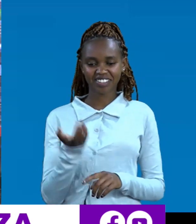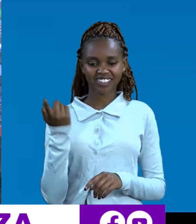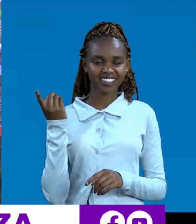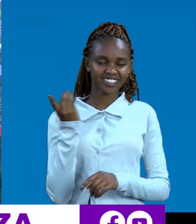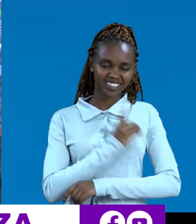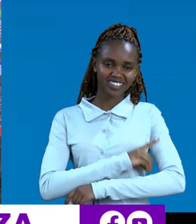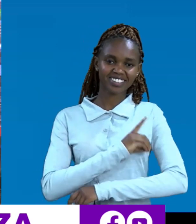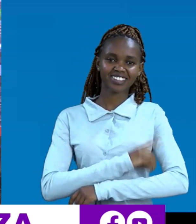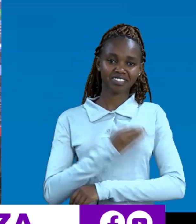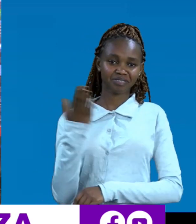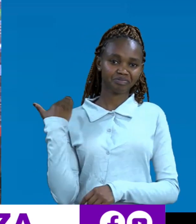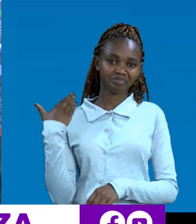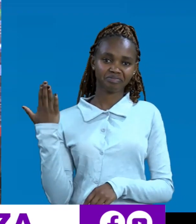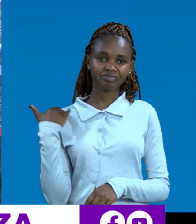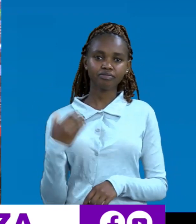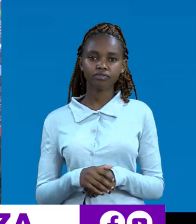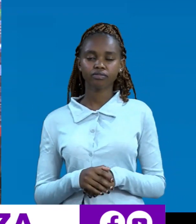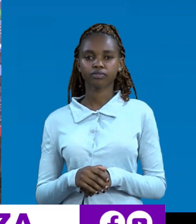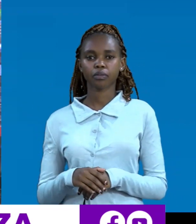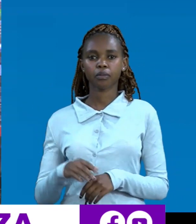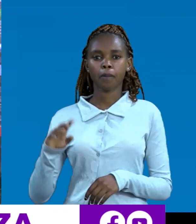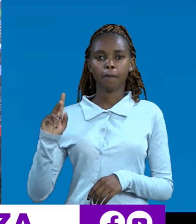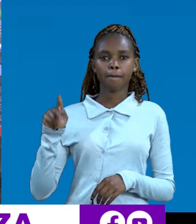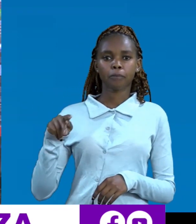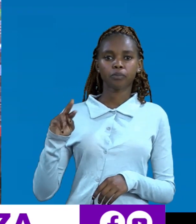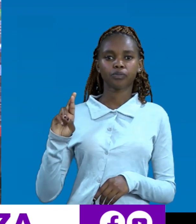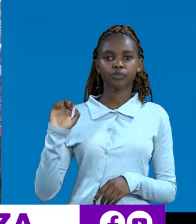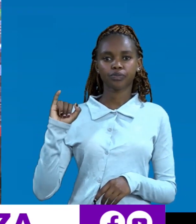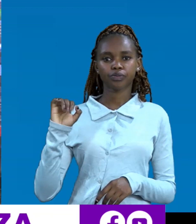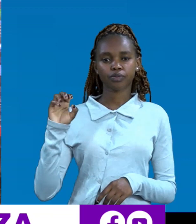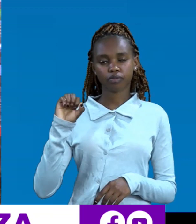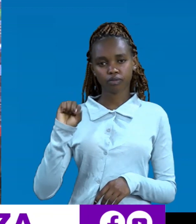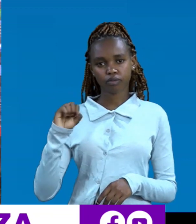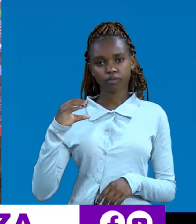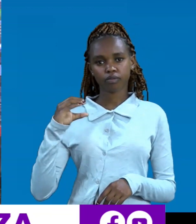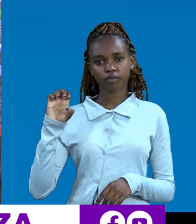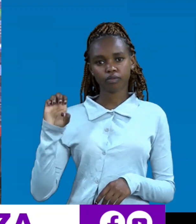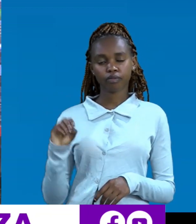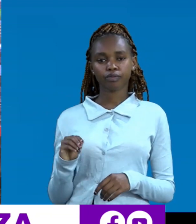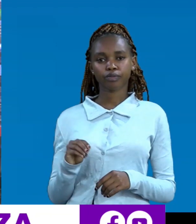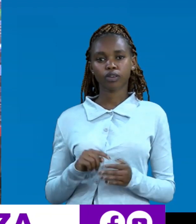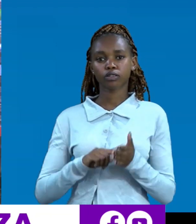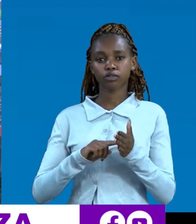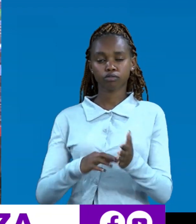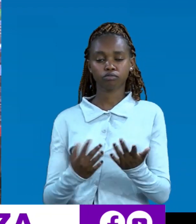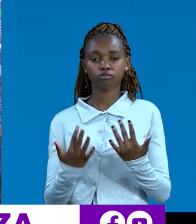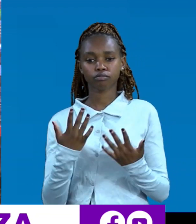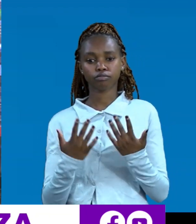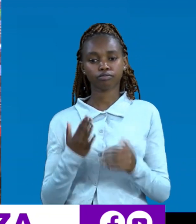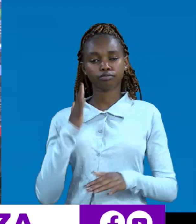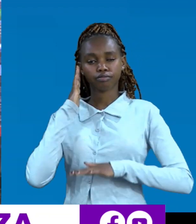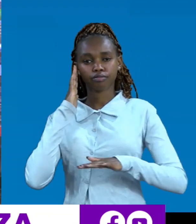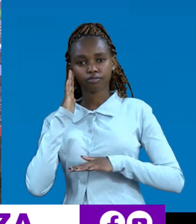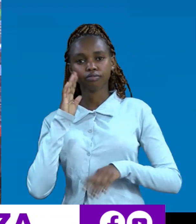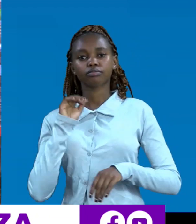Inakubalika. So we have Priska anasema the show is lit. DJ ameweza. Priska tunakupenda. Kabisa, thank